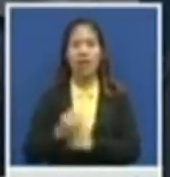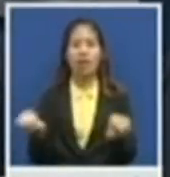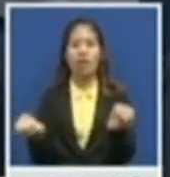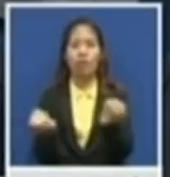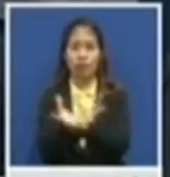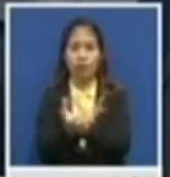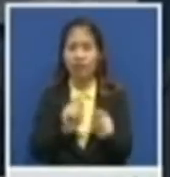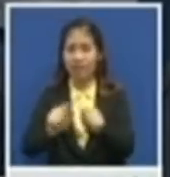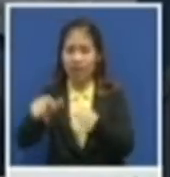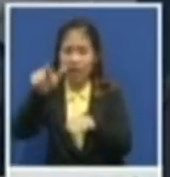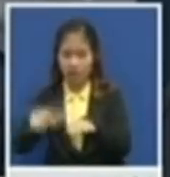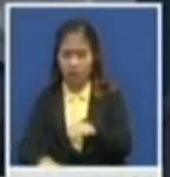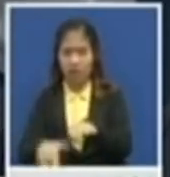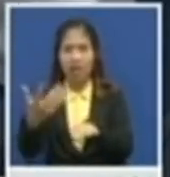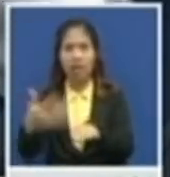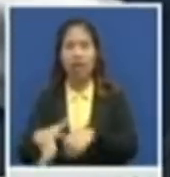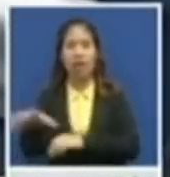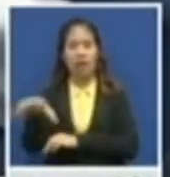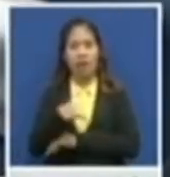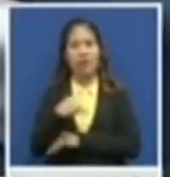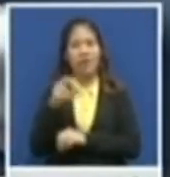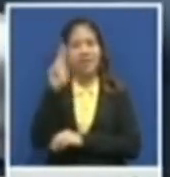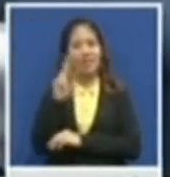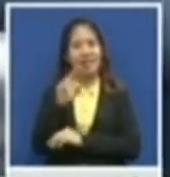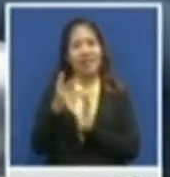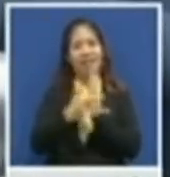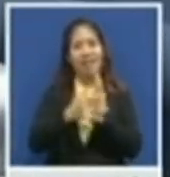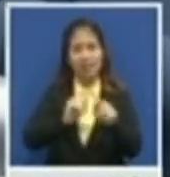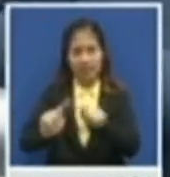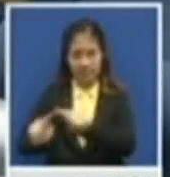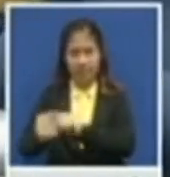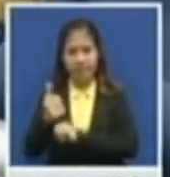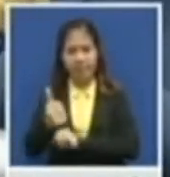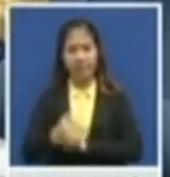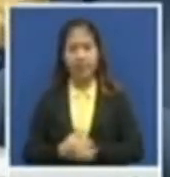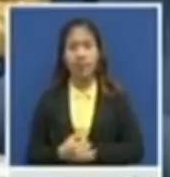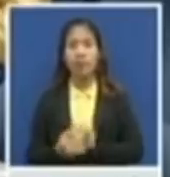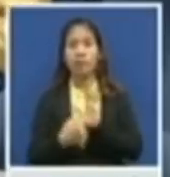อับดุลเลาะห์บอกว่าตอนที่โดนจับไปนั้นคุณอับดุลเลาะห์เป็นคนแข็งแรงไม่เคยป่วยแต่พอออกมาจาก